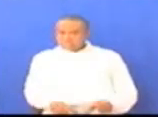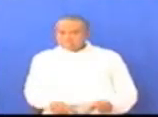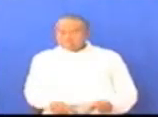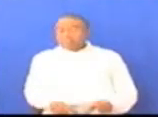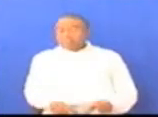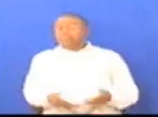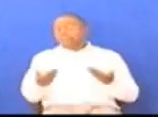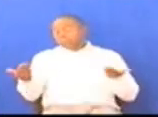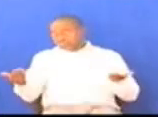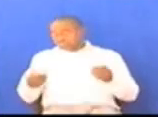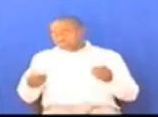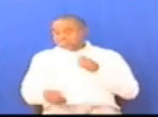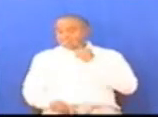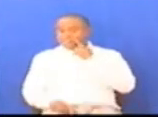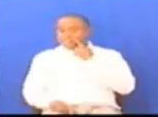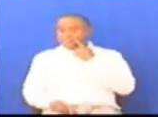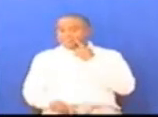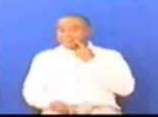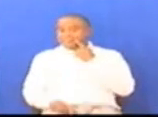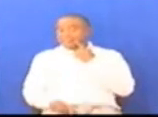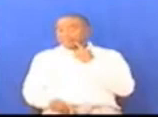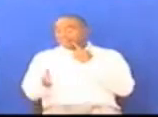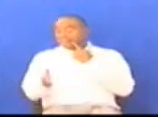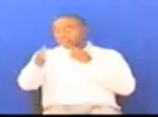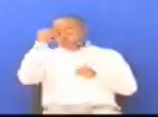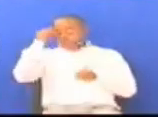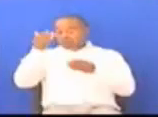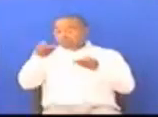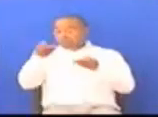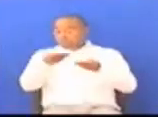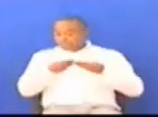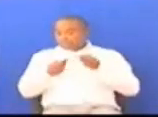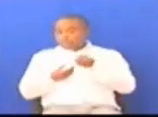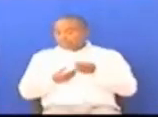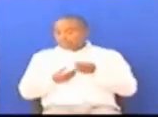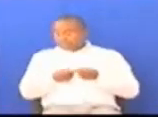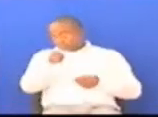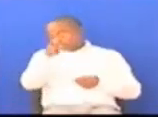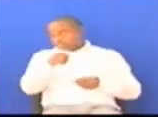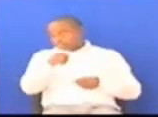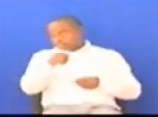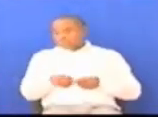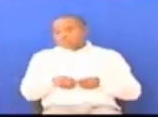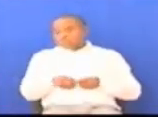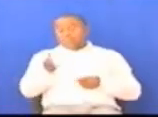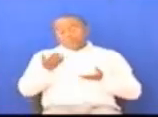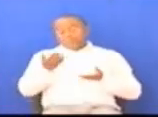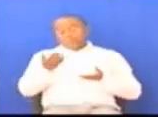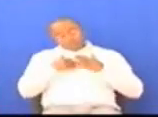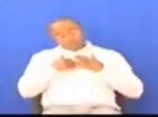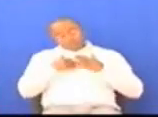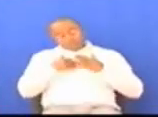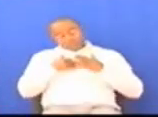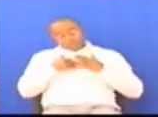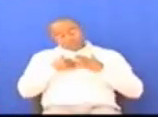Pokea katiba Hatibu. Mheshimiwa Speaker. Pokea taarifa. Mheshimiwa Speaker, naomba nimwambie ndugu yangu